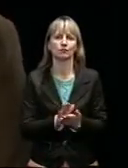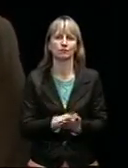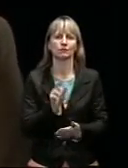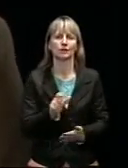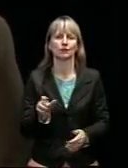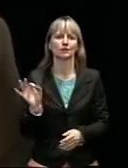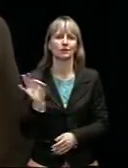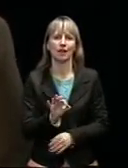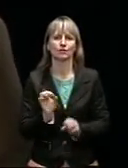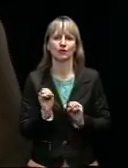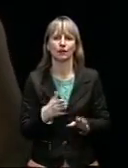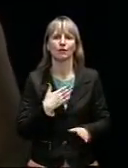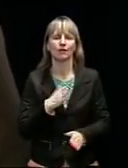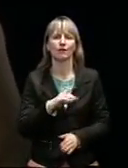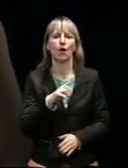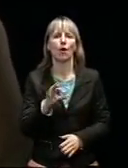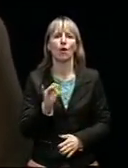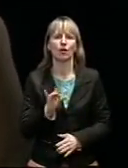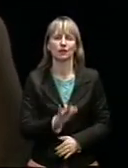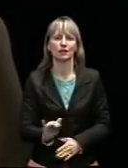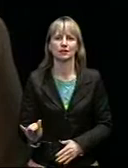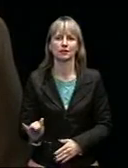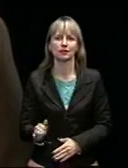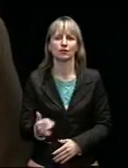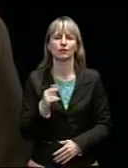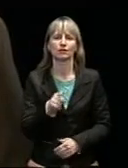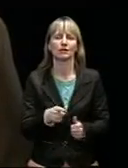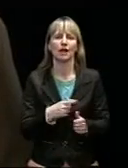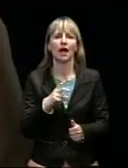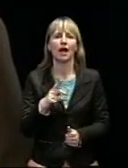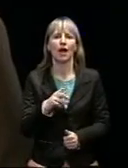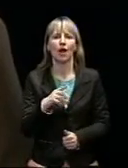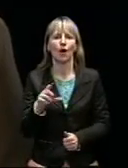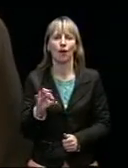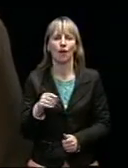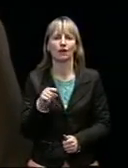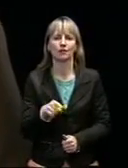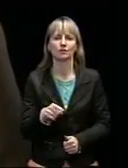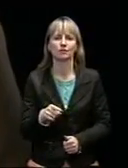ж віддали мене в хор, дитячий хор. Він називався «Ехо». Я